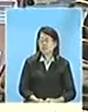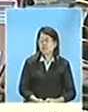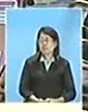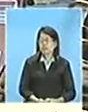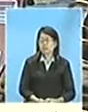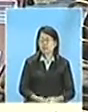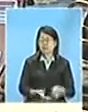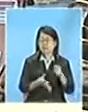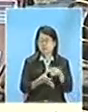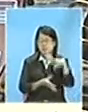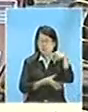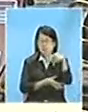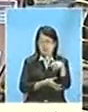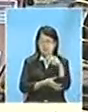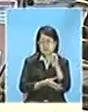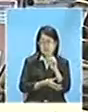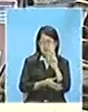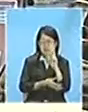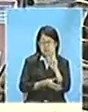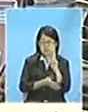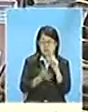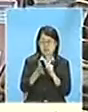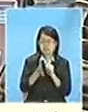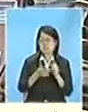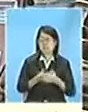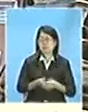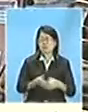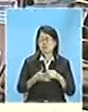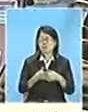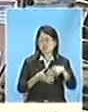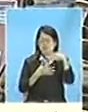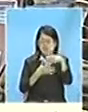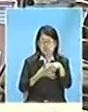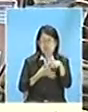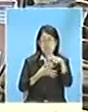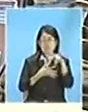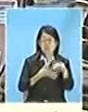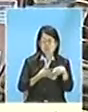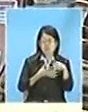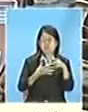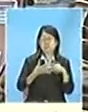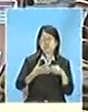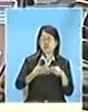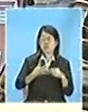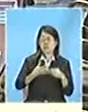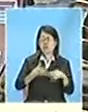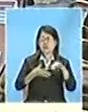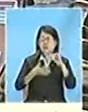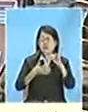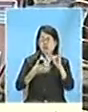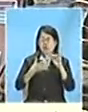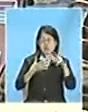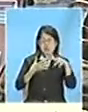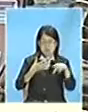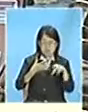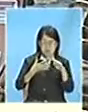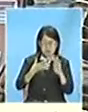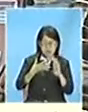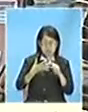นายพีระมานทัศน์นางเฮมพักสีทองนายไพบูลย์ซัมสิริพ